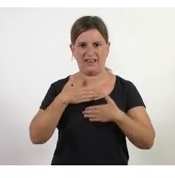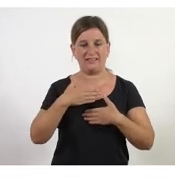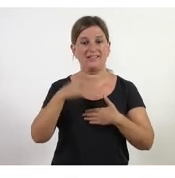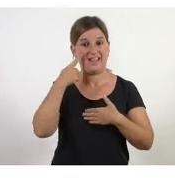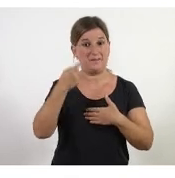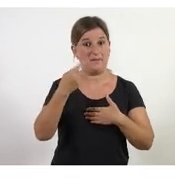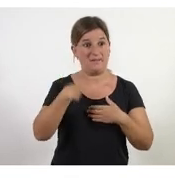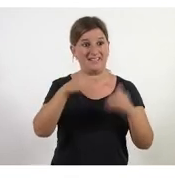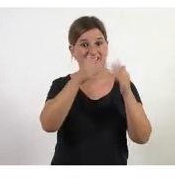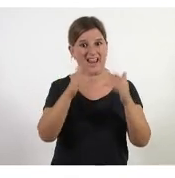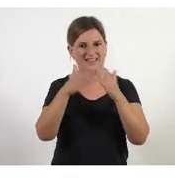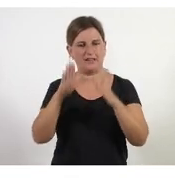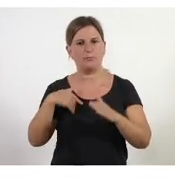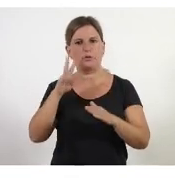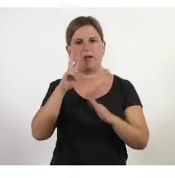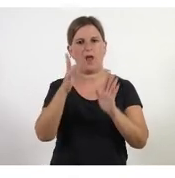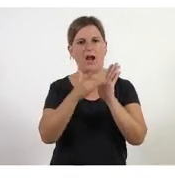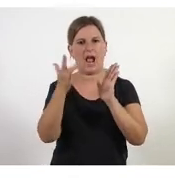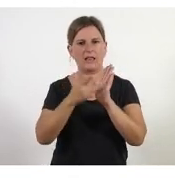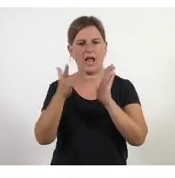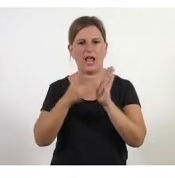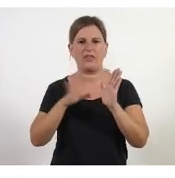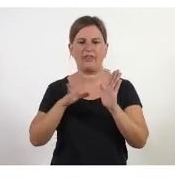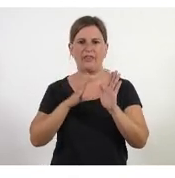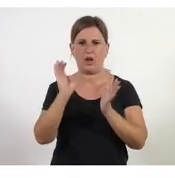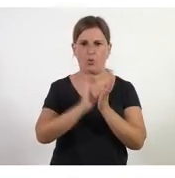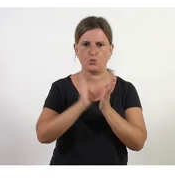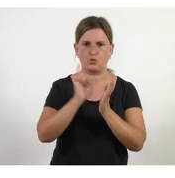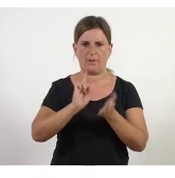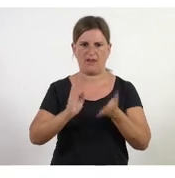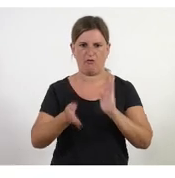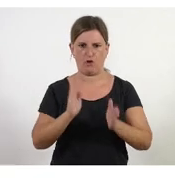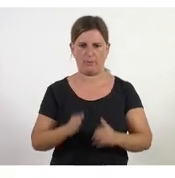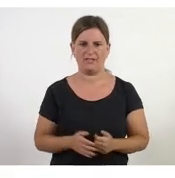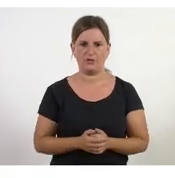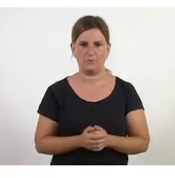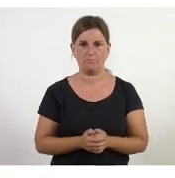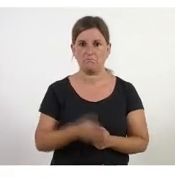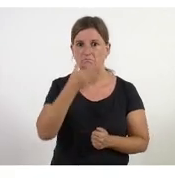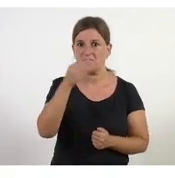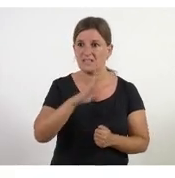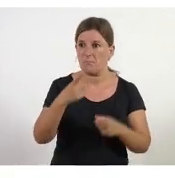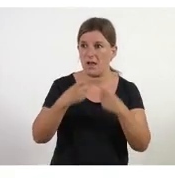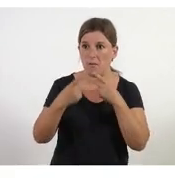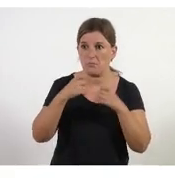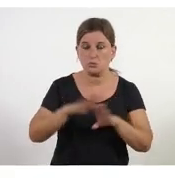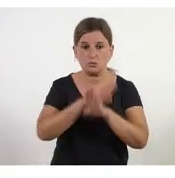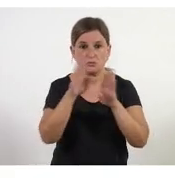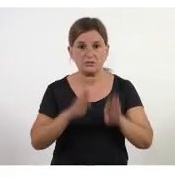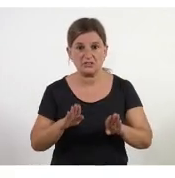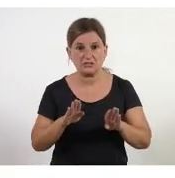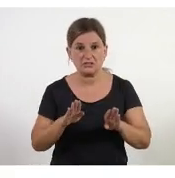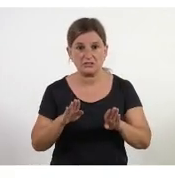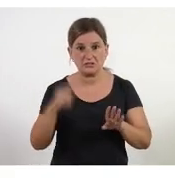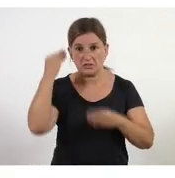veure el catàleg de cursos i de formació. Crec que no tenim més preguntes, Javier. Penso que ho